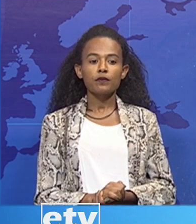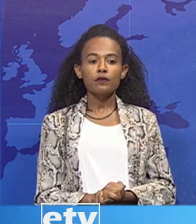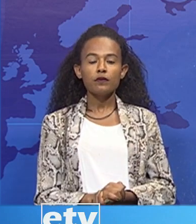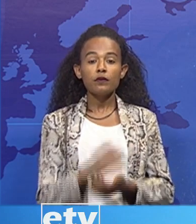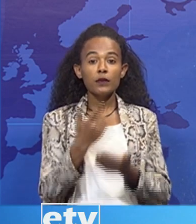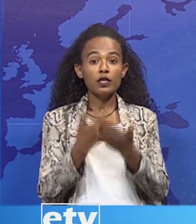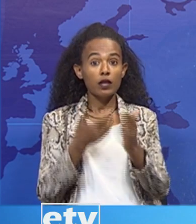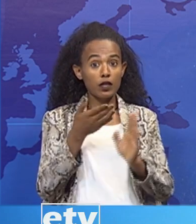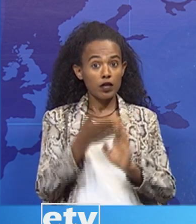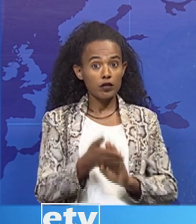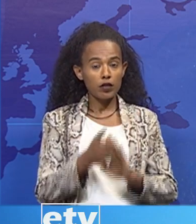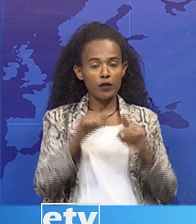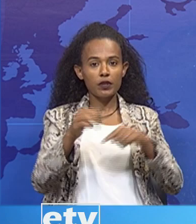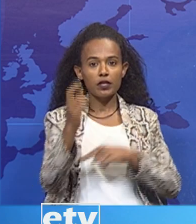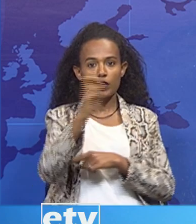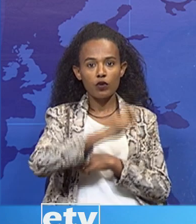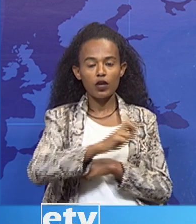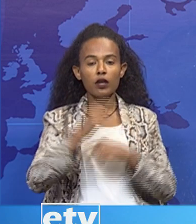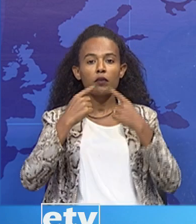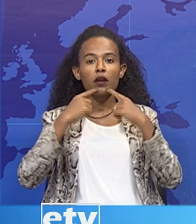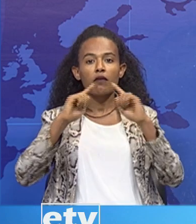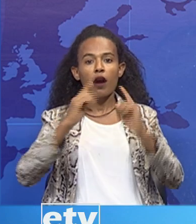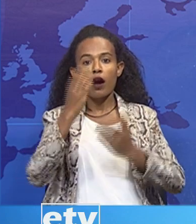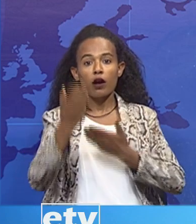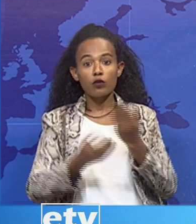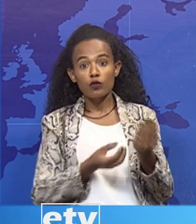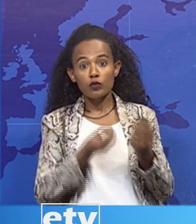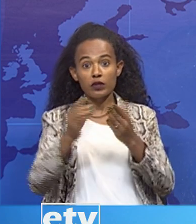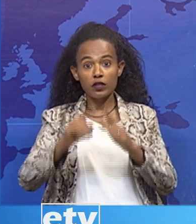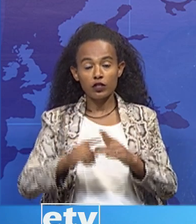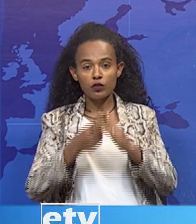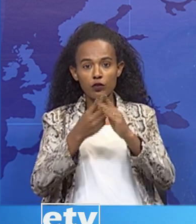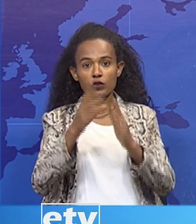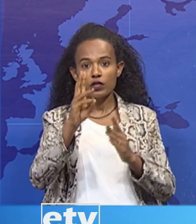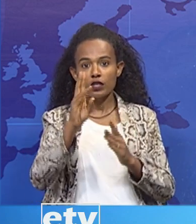ከዚህ አንጻር በዛሬው ዕለት በይፋ አገልግሎት መስጠት የጀመረው የ6768